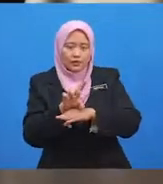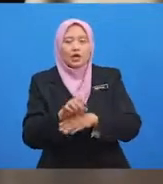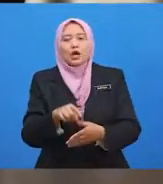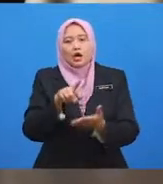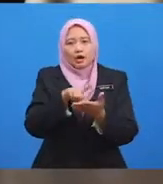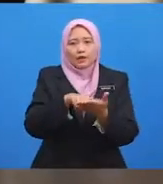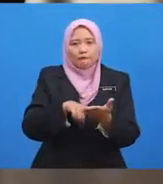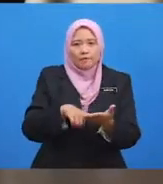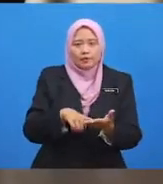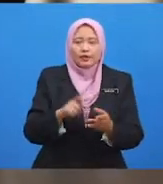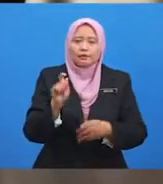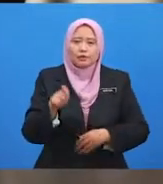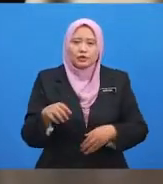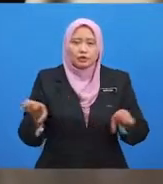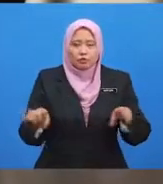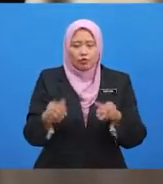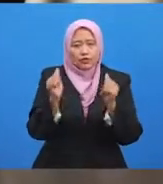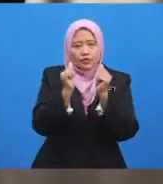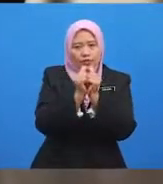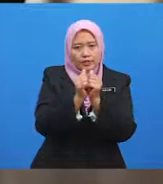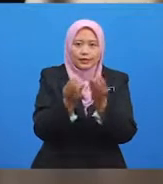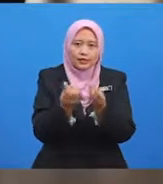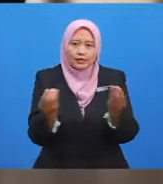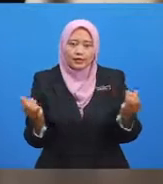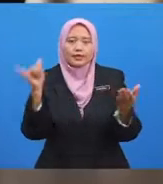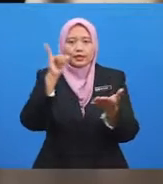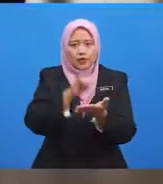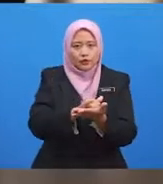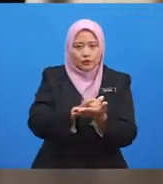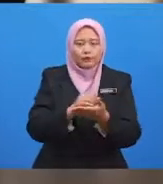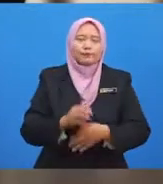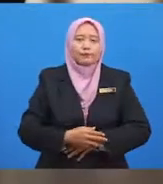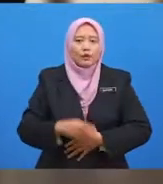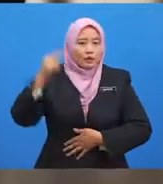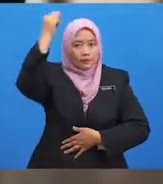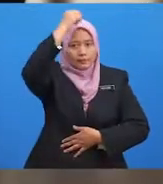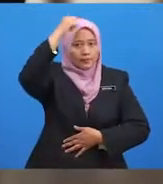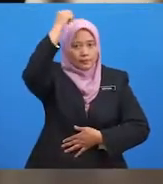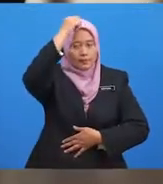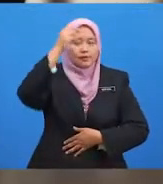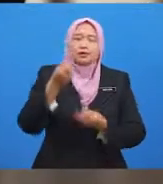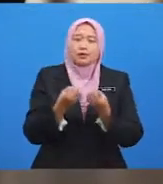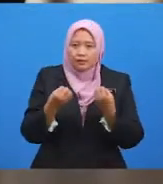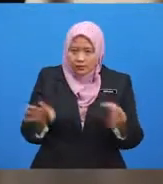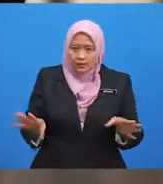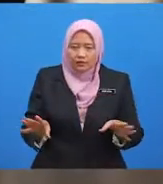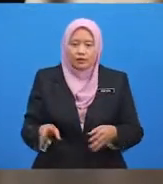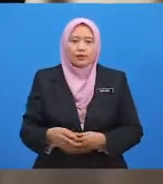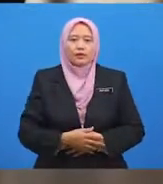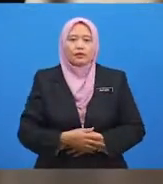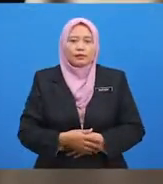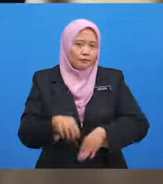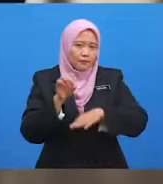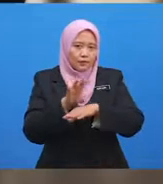sepatutnya dilakukan dengan tanah tersebut Rosulullah Shallallahu Alaihi Wasallam telah menasihatkan nya